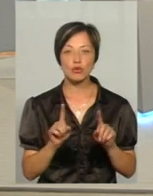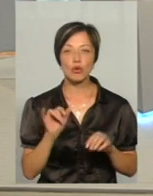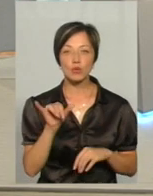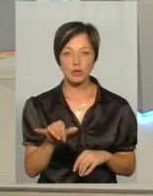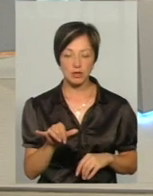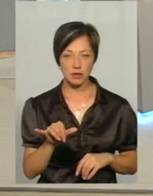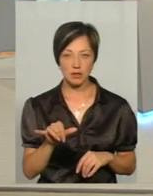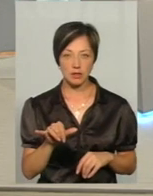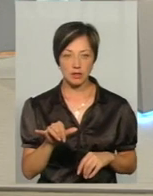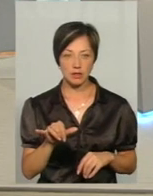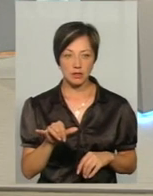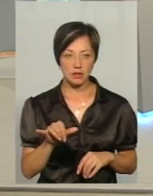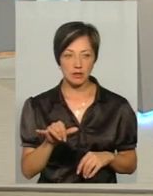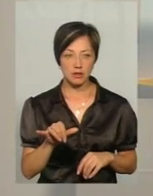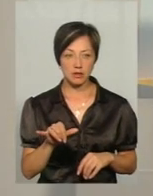них